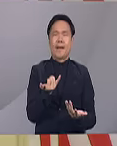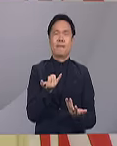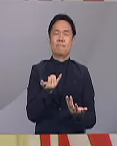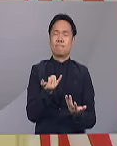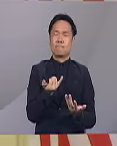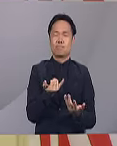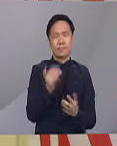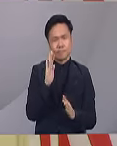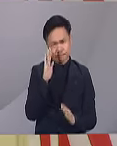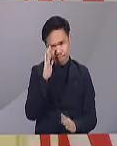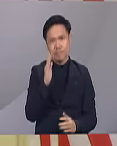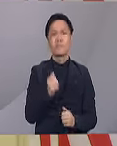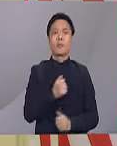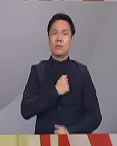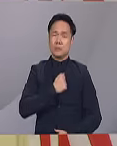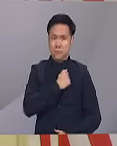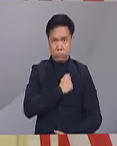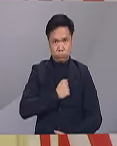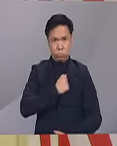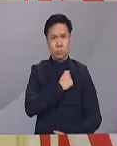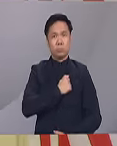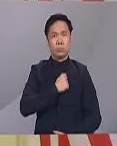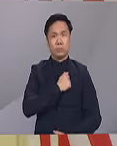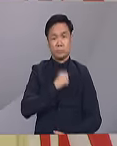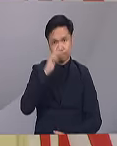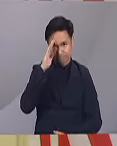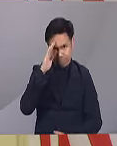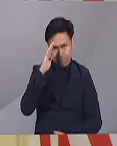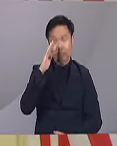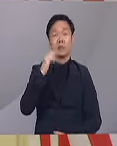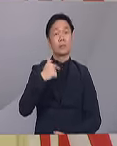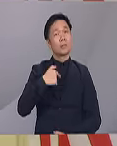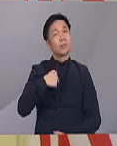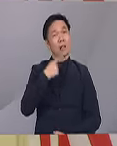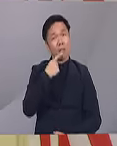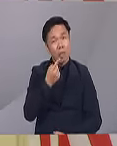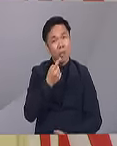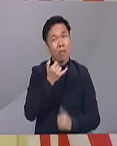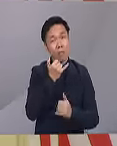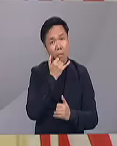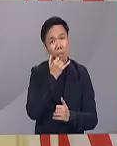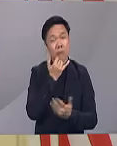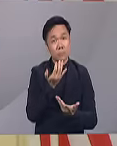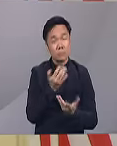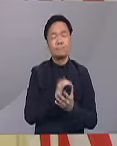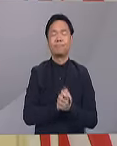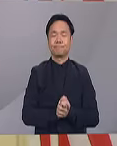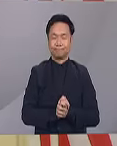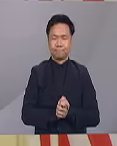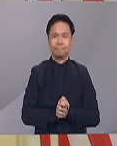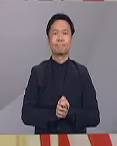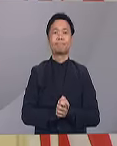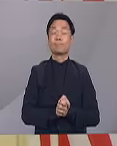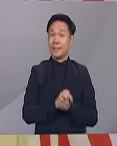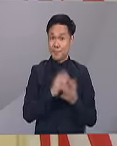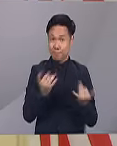saya, jika ada, saya memohon ampun dan maaf. Justru itu, untuk akhirnya saya